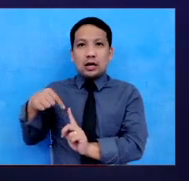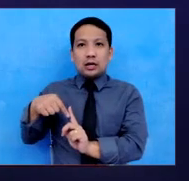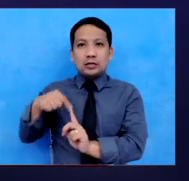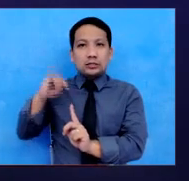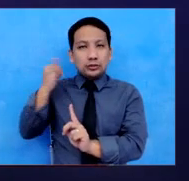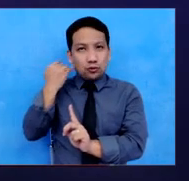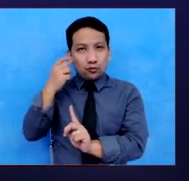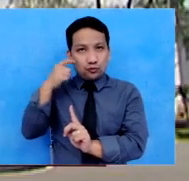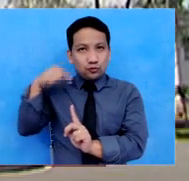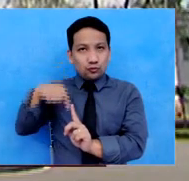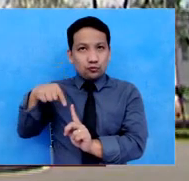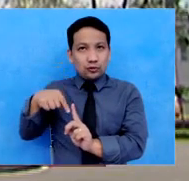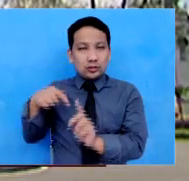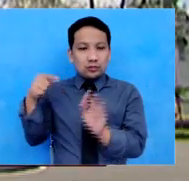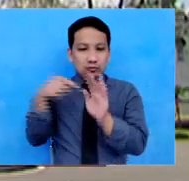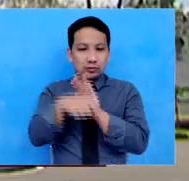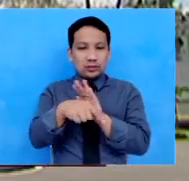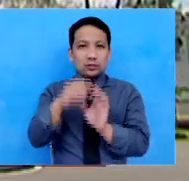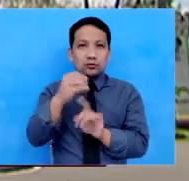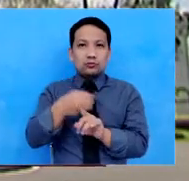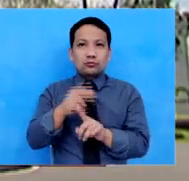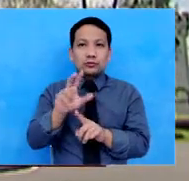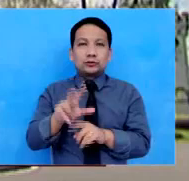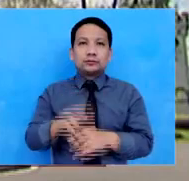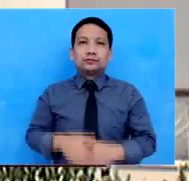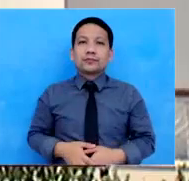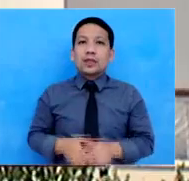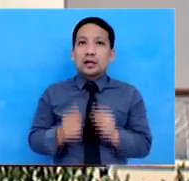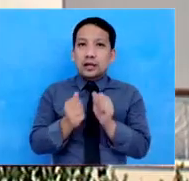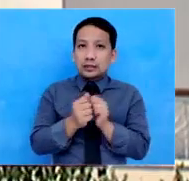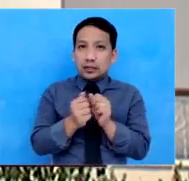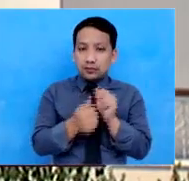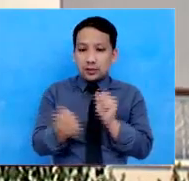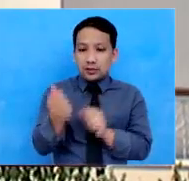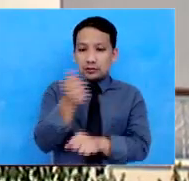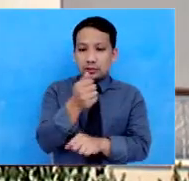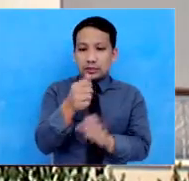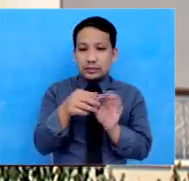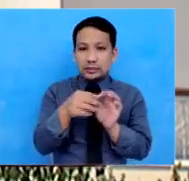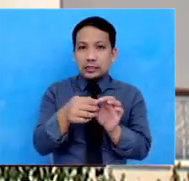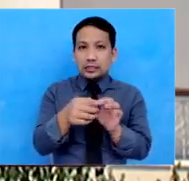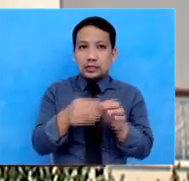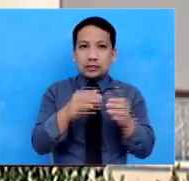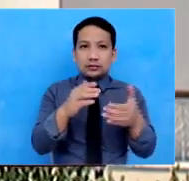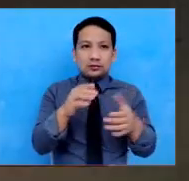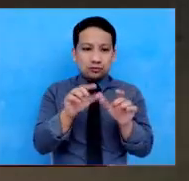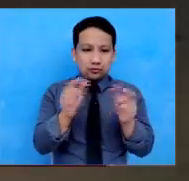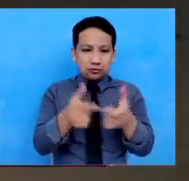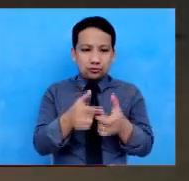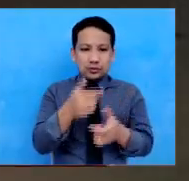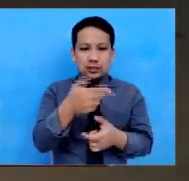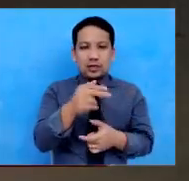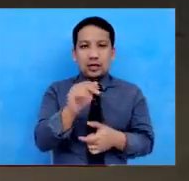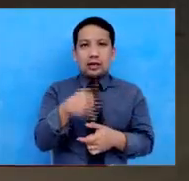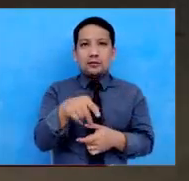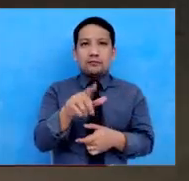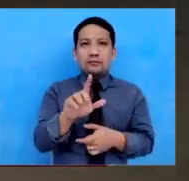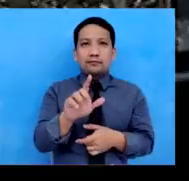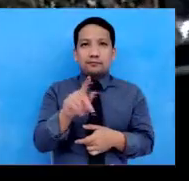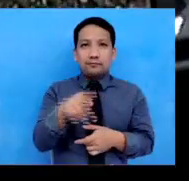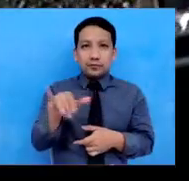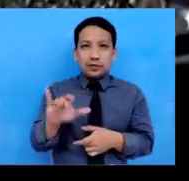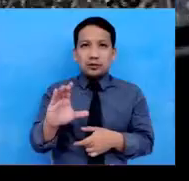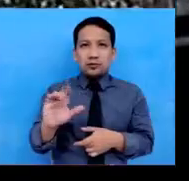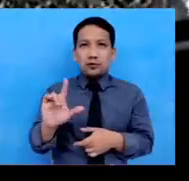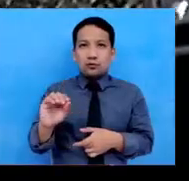3. Kabilang naman ang commander ng Happy-Go-Lucky Gang sa mga nagambag ng pambayad kay Escorial. Nananatiling motibo sa krimen ang